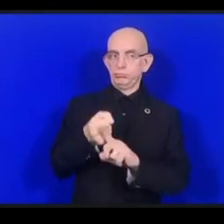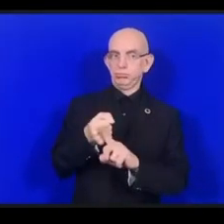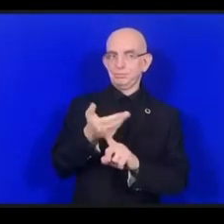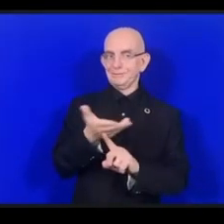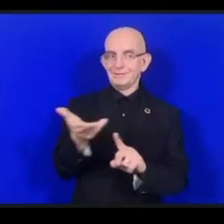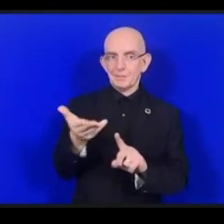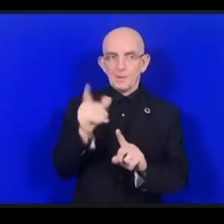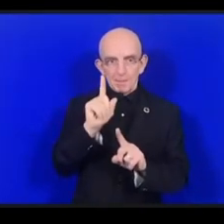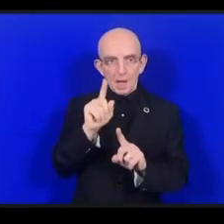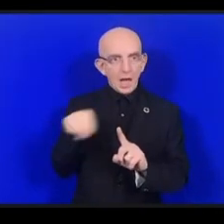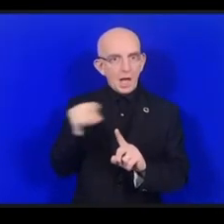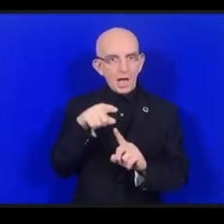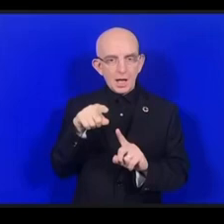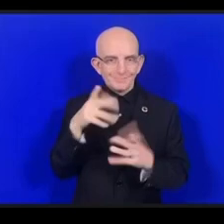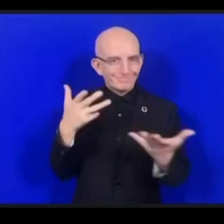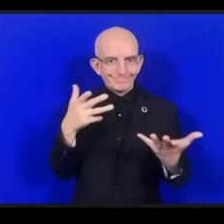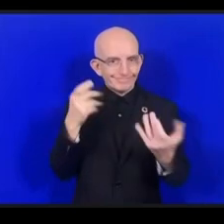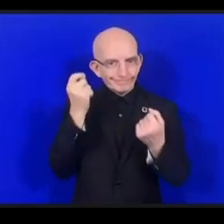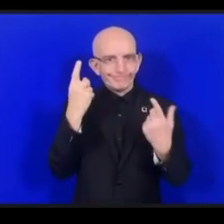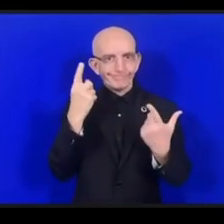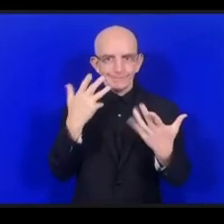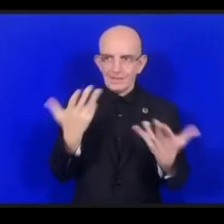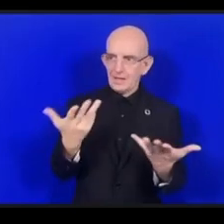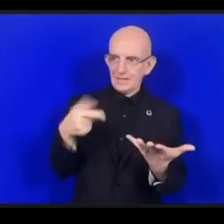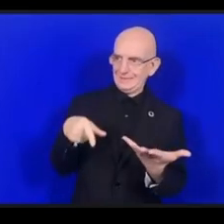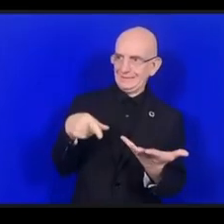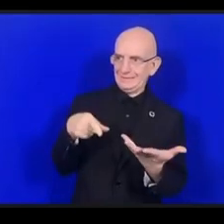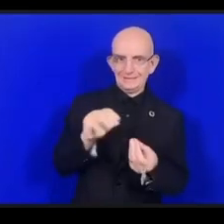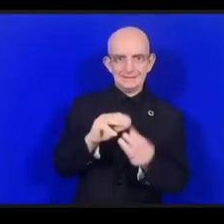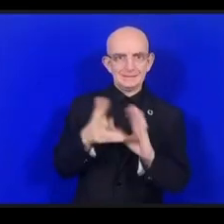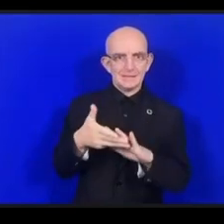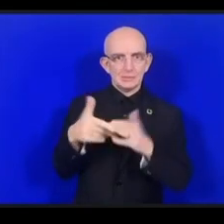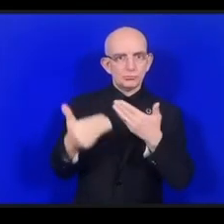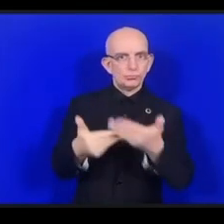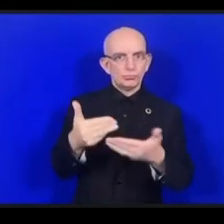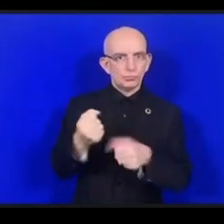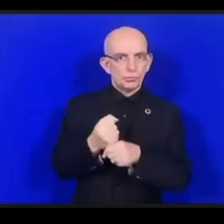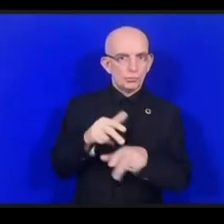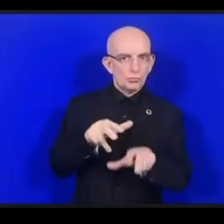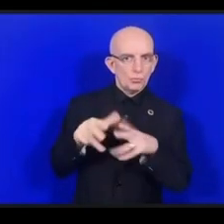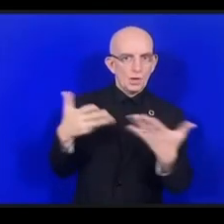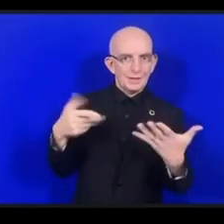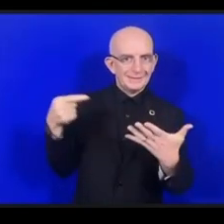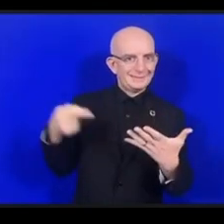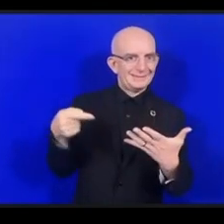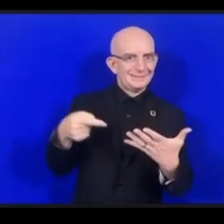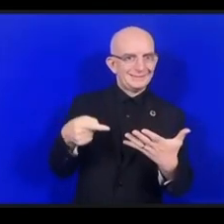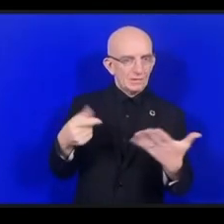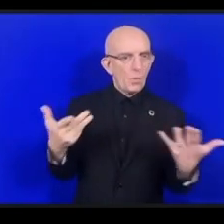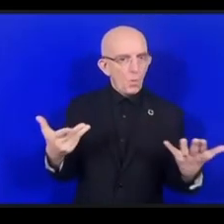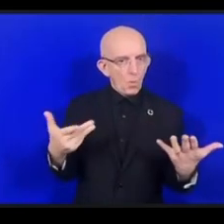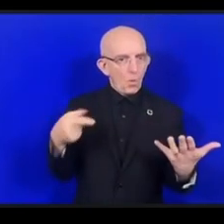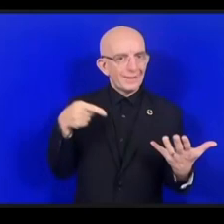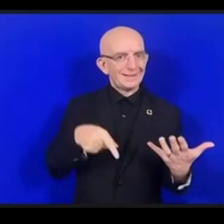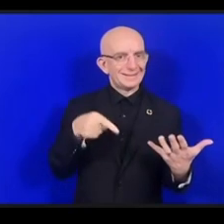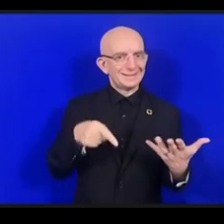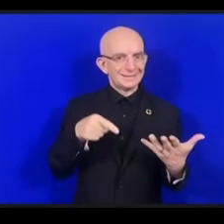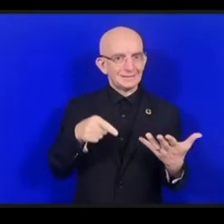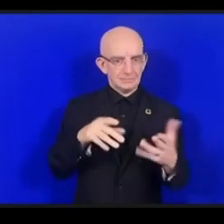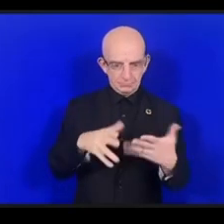也不太了解互联网怎么工作的，如何影响我们的日常生活的。